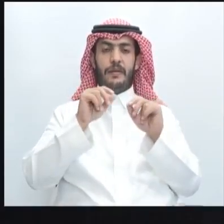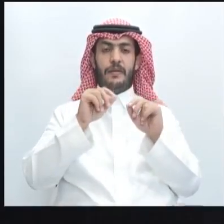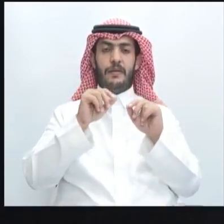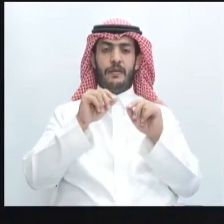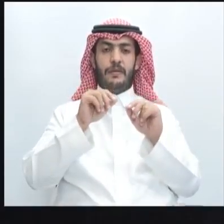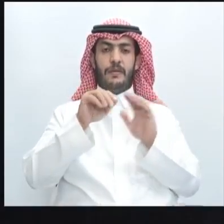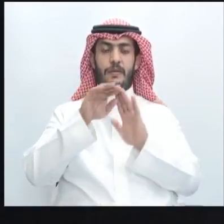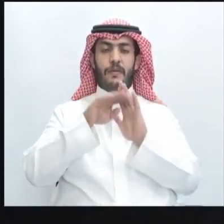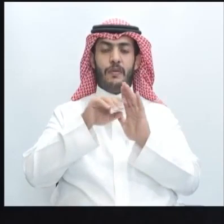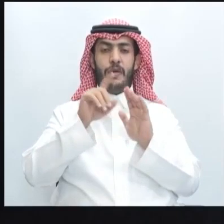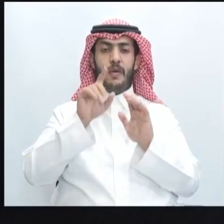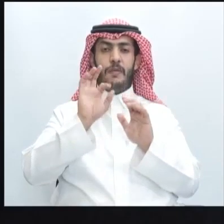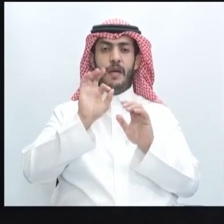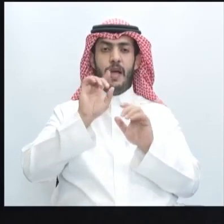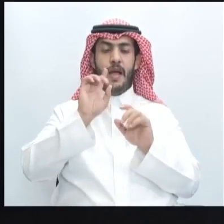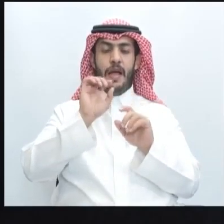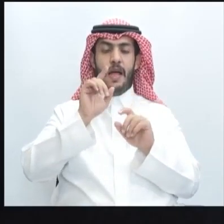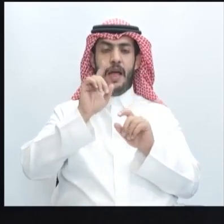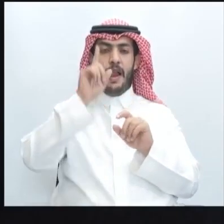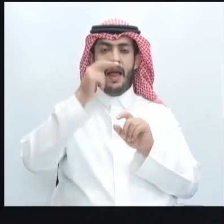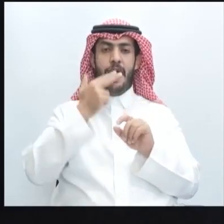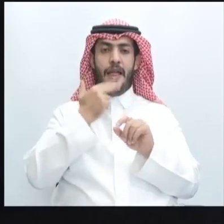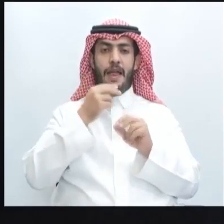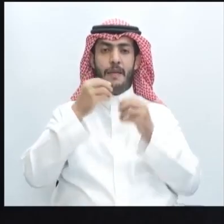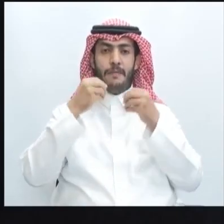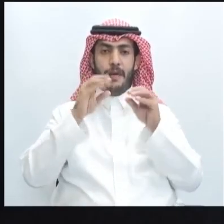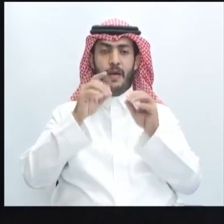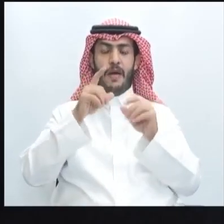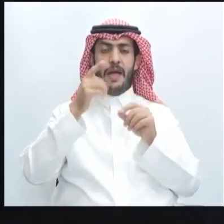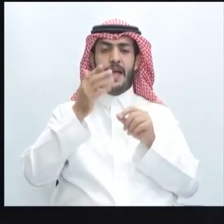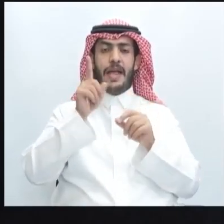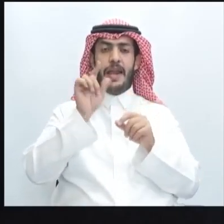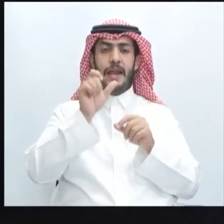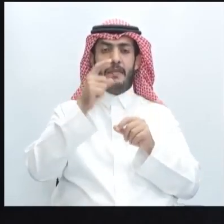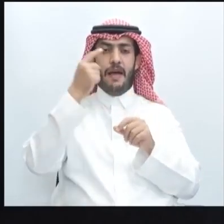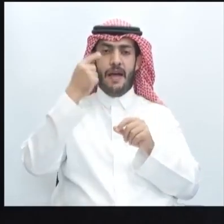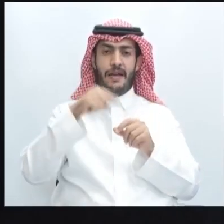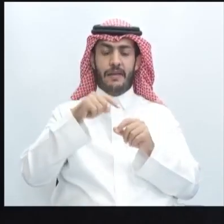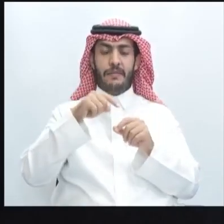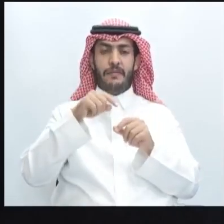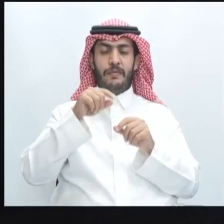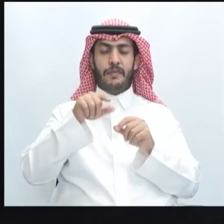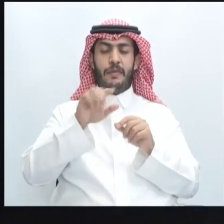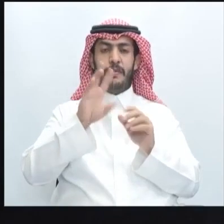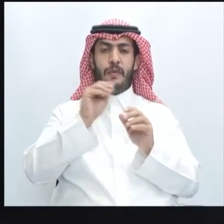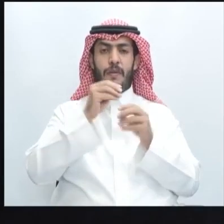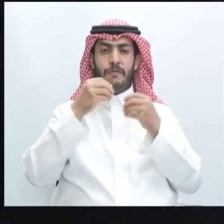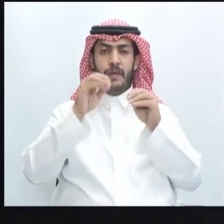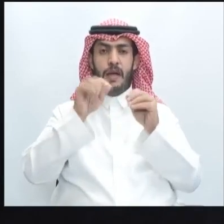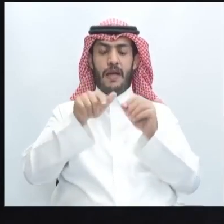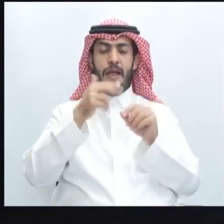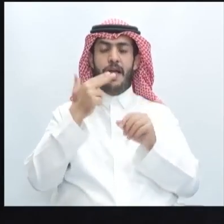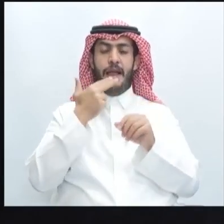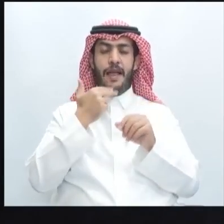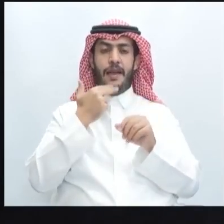واحل الله البيع وحرم الربا هنا قاعده في ان ان البيوع في الاصل فيها